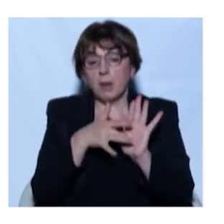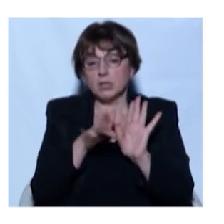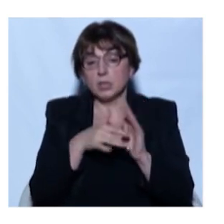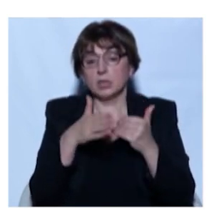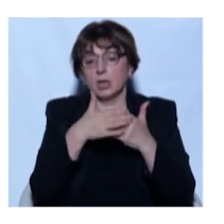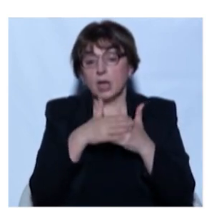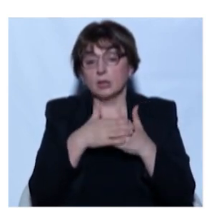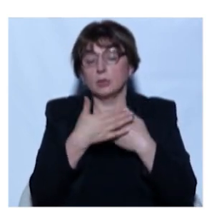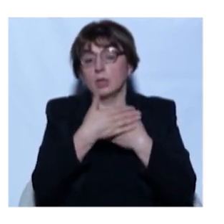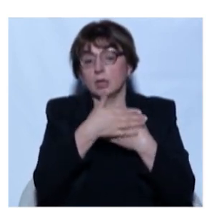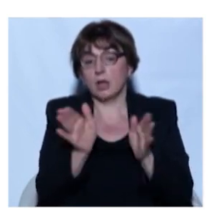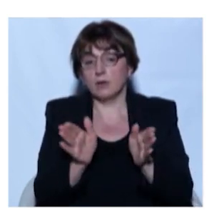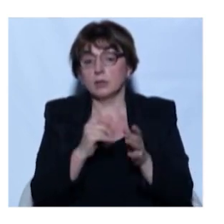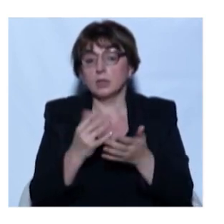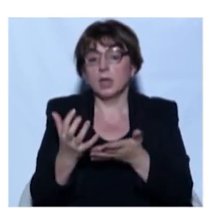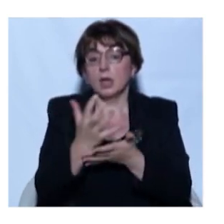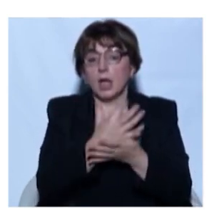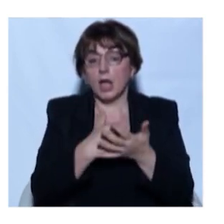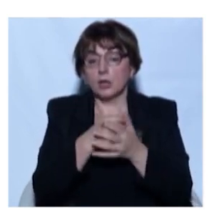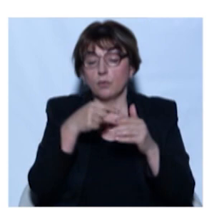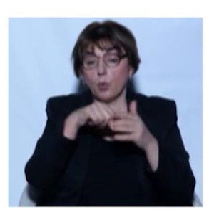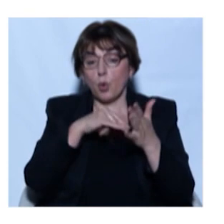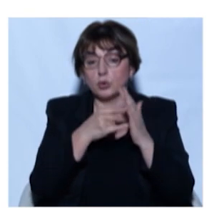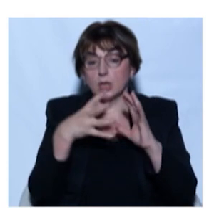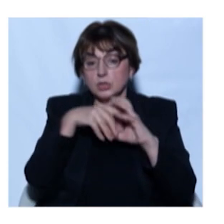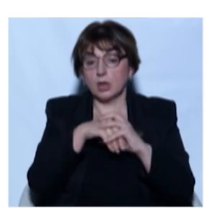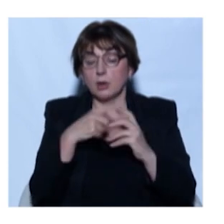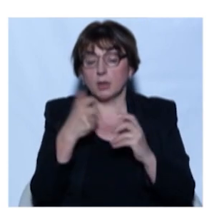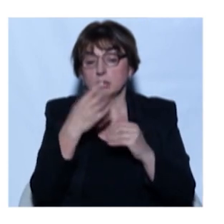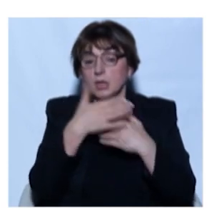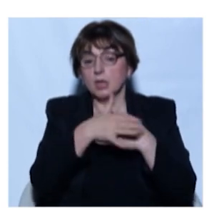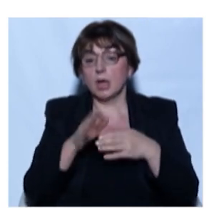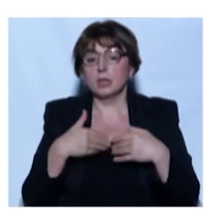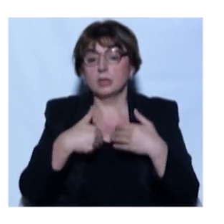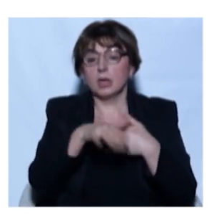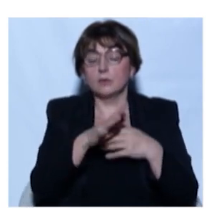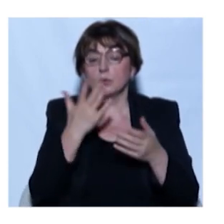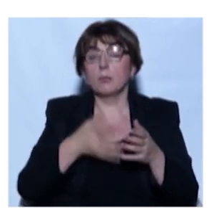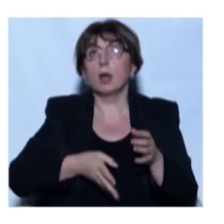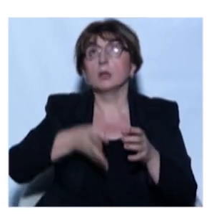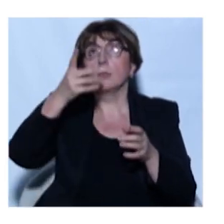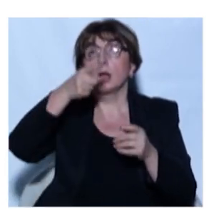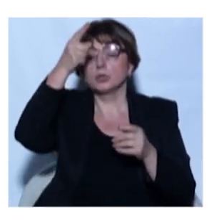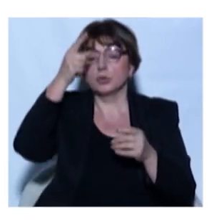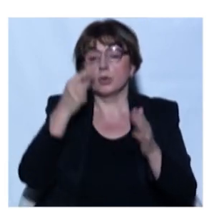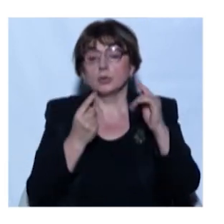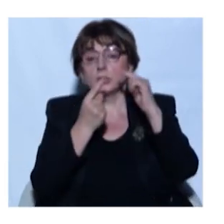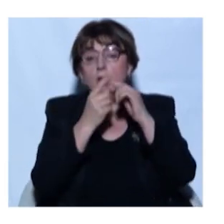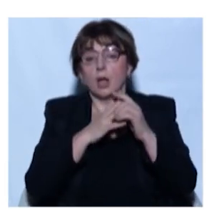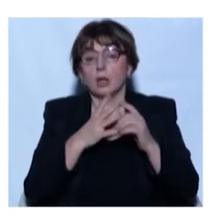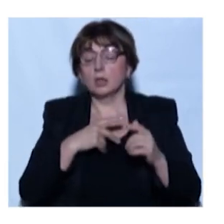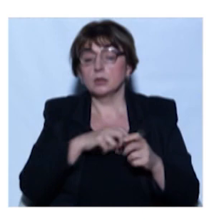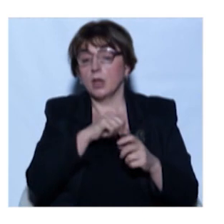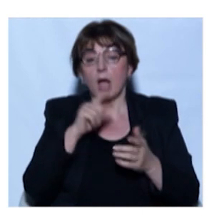რათა ეს ნაგროვები გაზი გარეთ გავიდეს. თუ შენობის მაღალ სართულზე აღმოჩნდი, არ